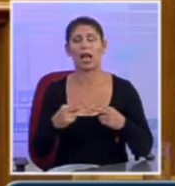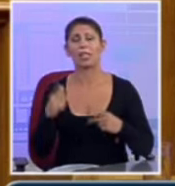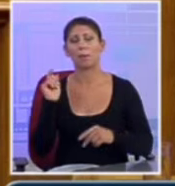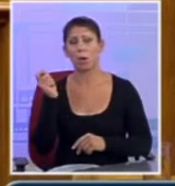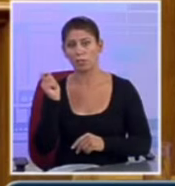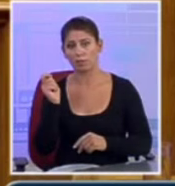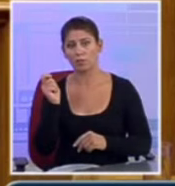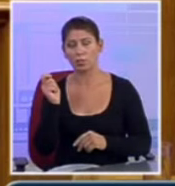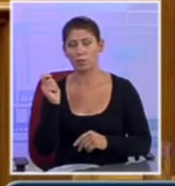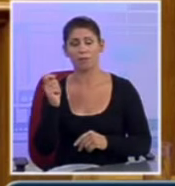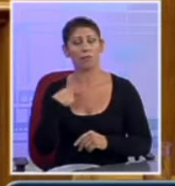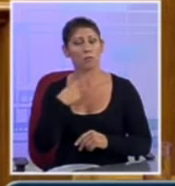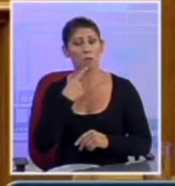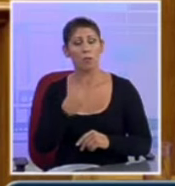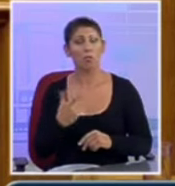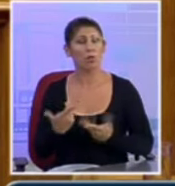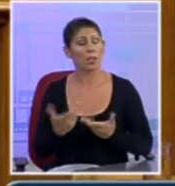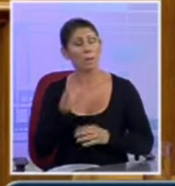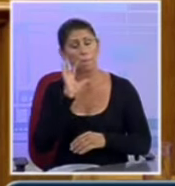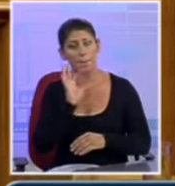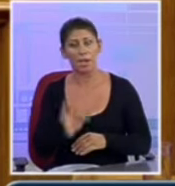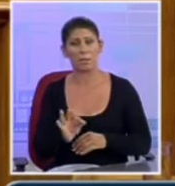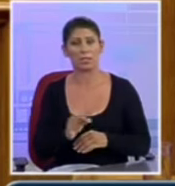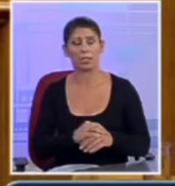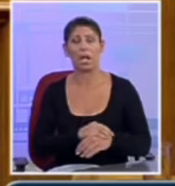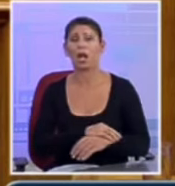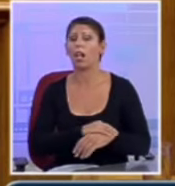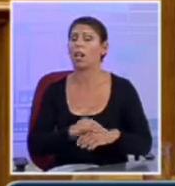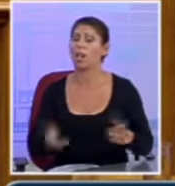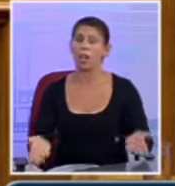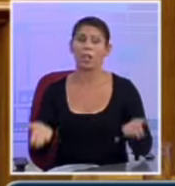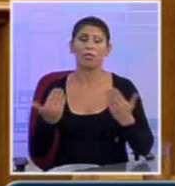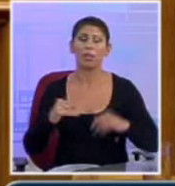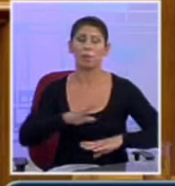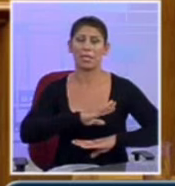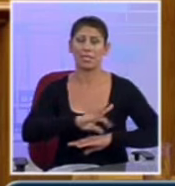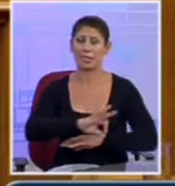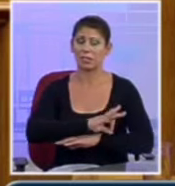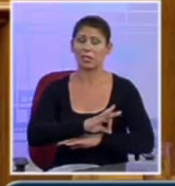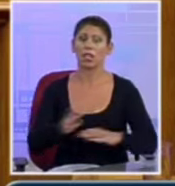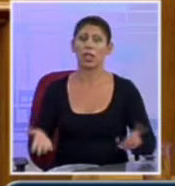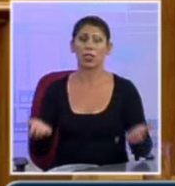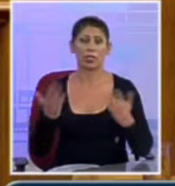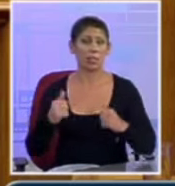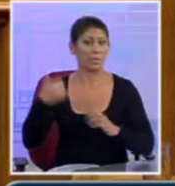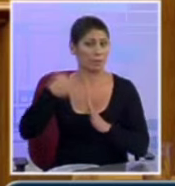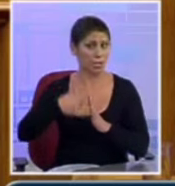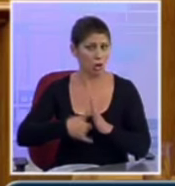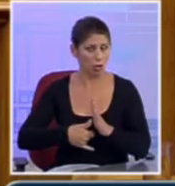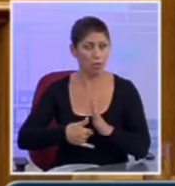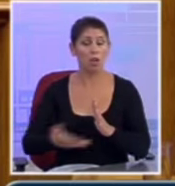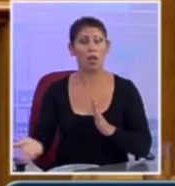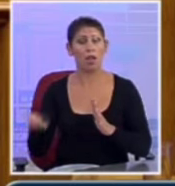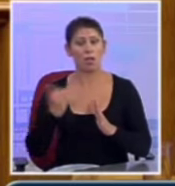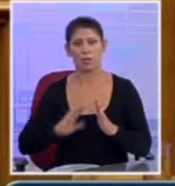Αντιπολίτευσης, οι οποίοι ισχυρίζονται πραγματικά ότι δεν υπάρχει στρατηγική, δεν υπάρχει περιεχόμενο,